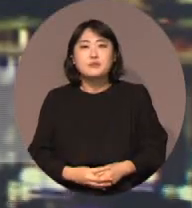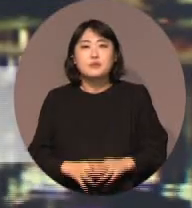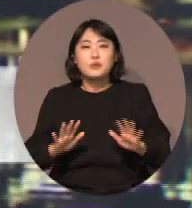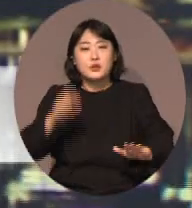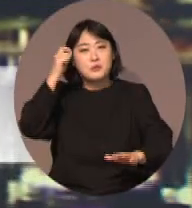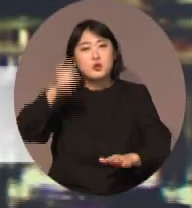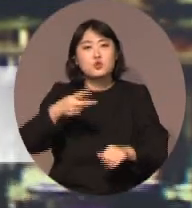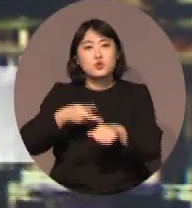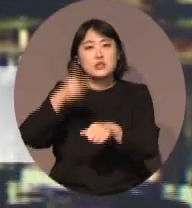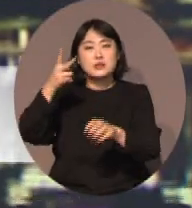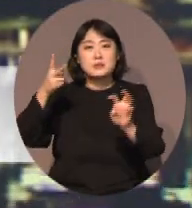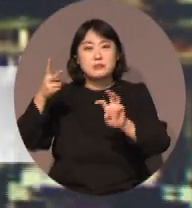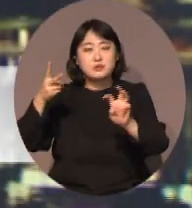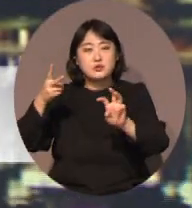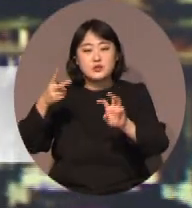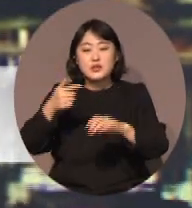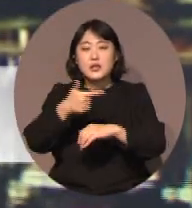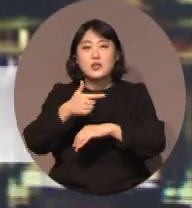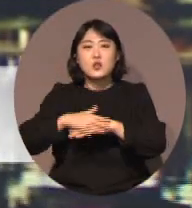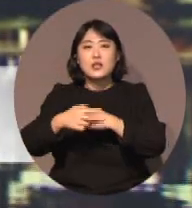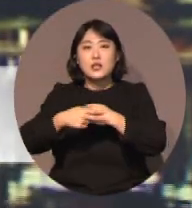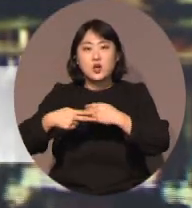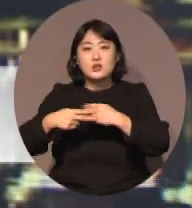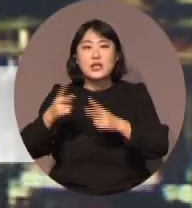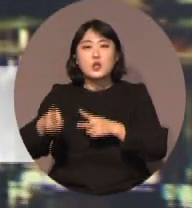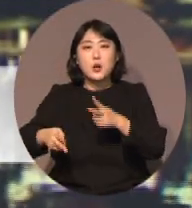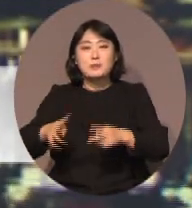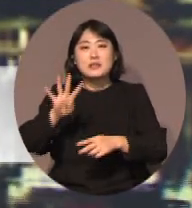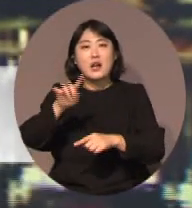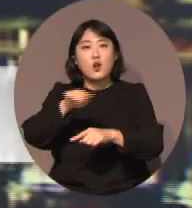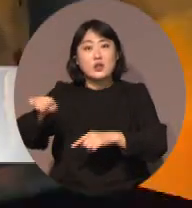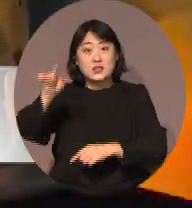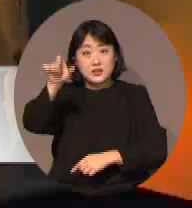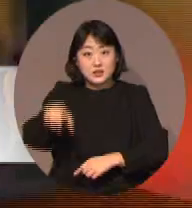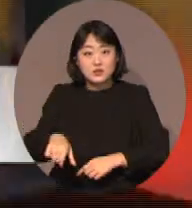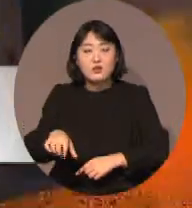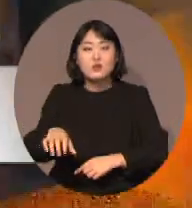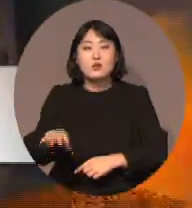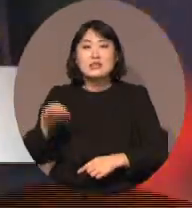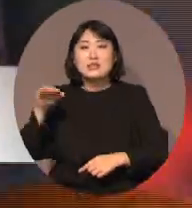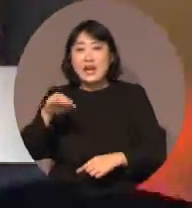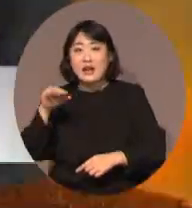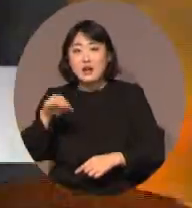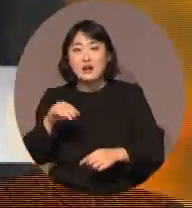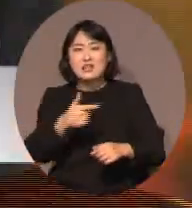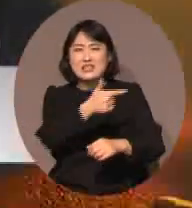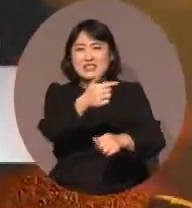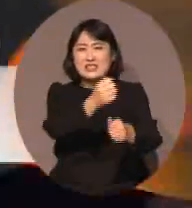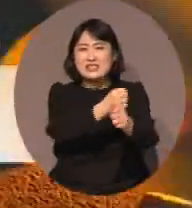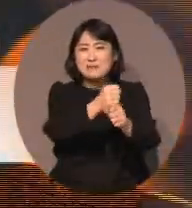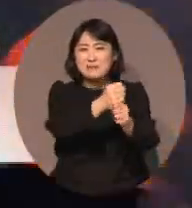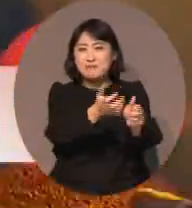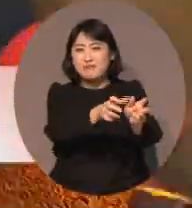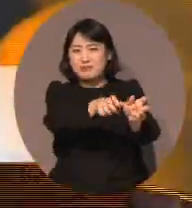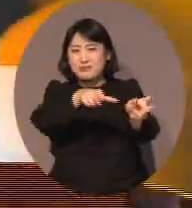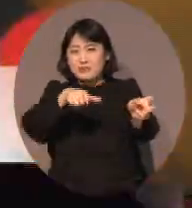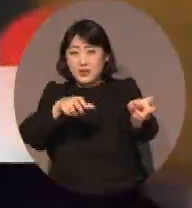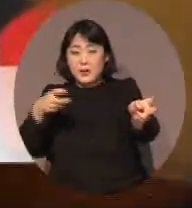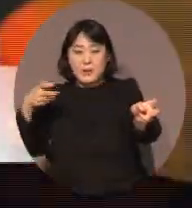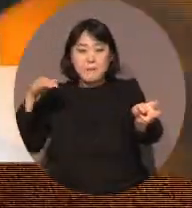오늘 새벽 2시 반쯤 대전 대덕산업단지 사거리 인근에서 승용차가 대형 화물차를 뒤에서